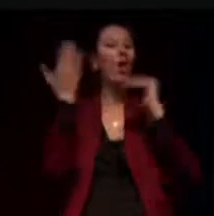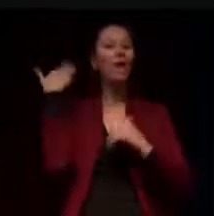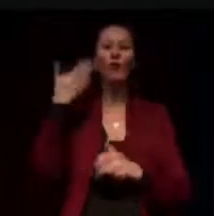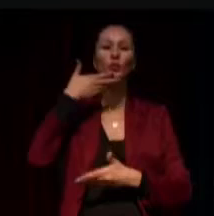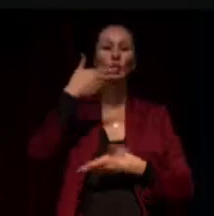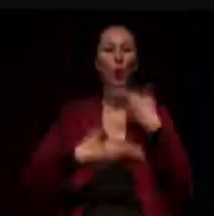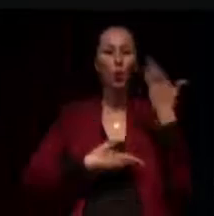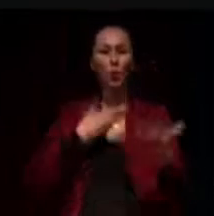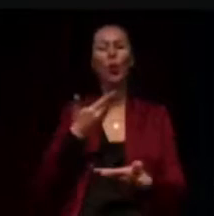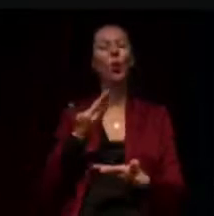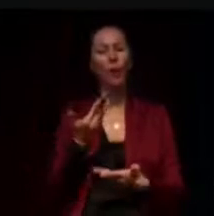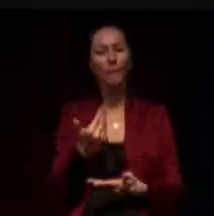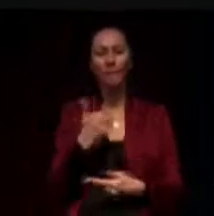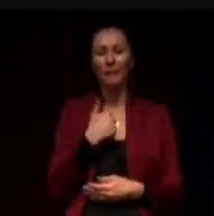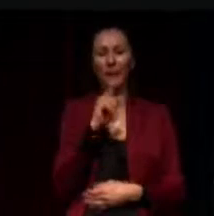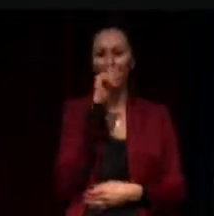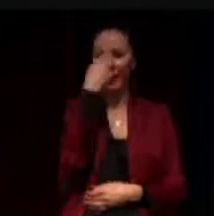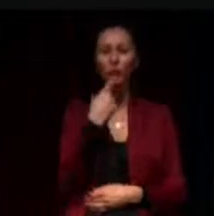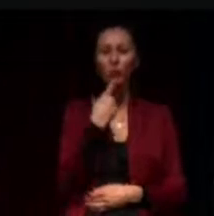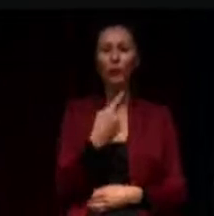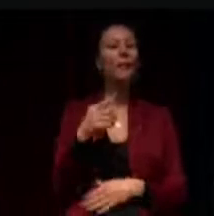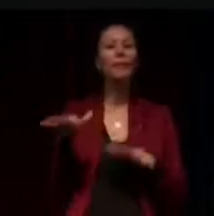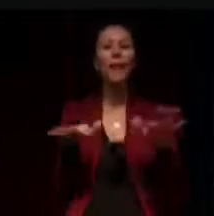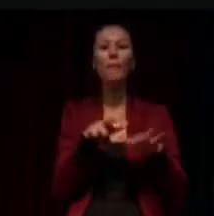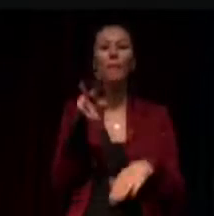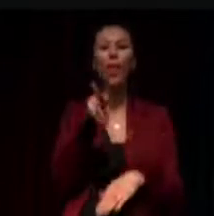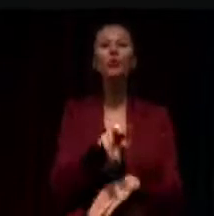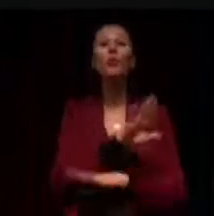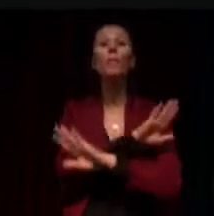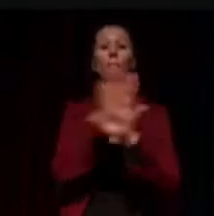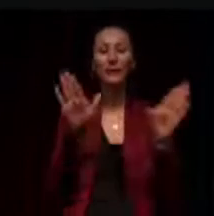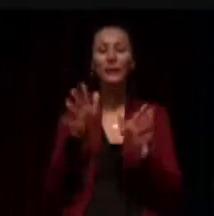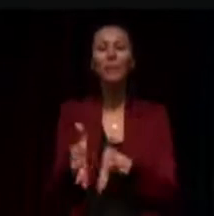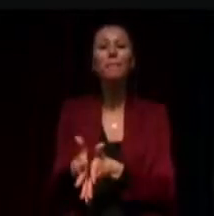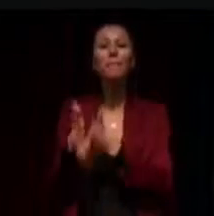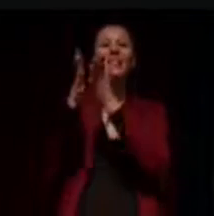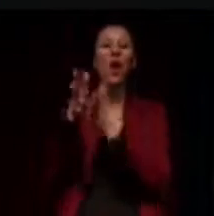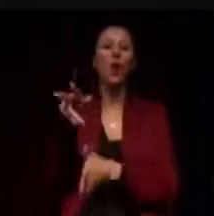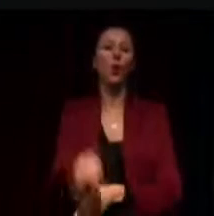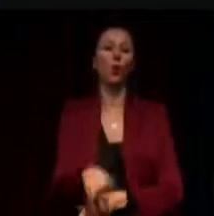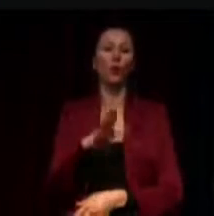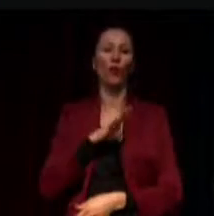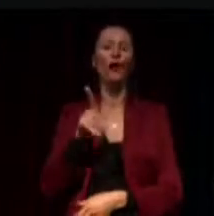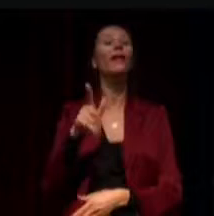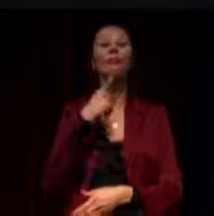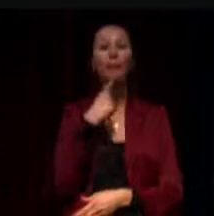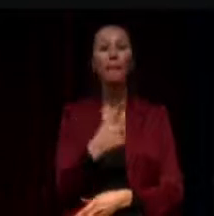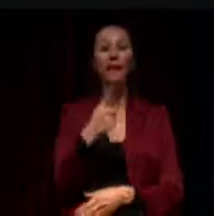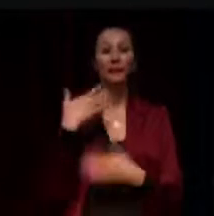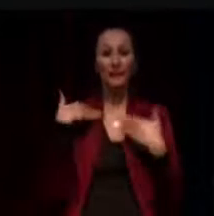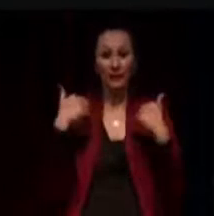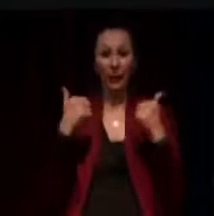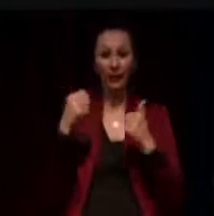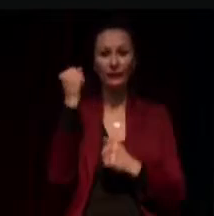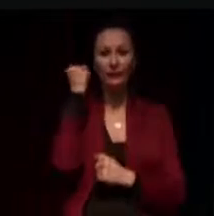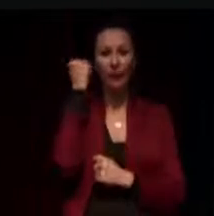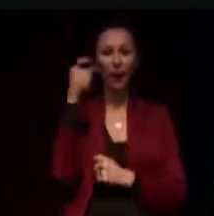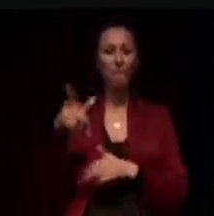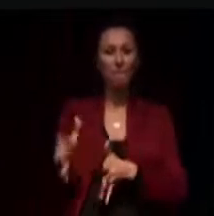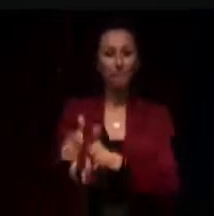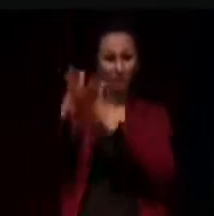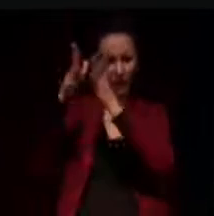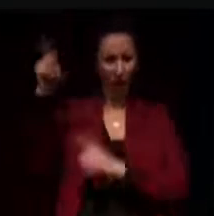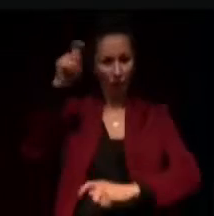biz teknik kişiler de söylüyoruz. Deprem öldürmez, bina öldürür diyoruz. Demek ki sağlıklı binalar yaptığımız zaman